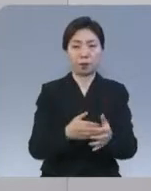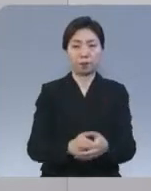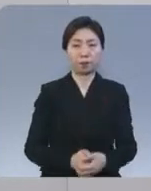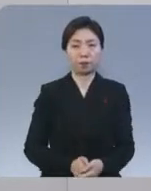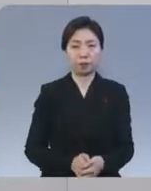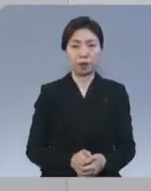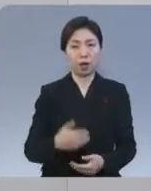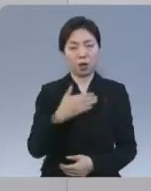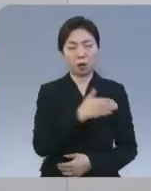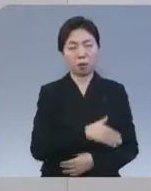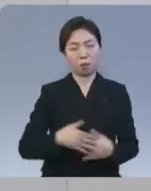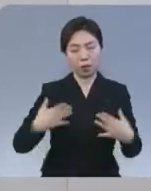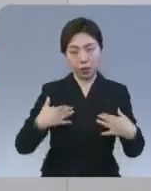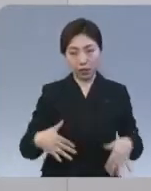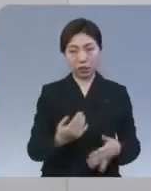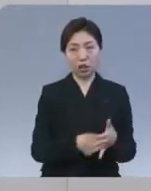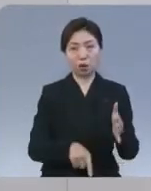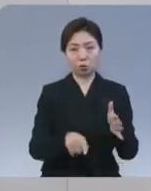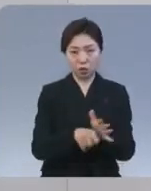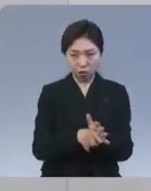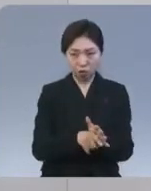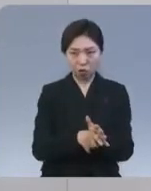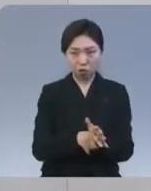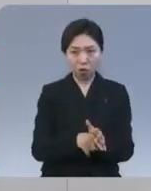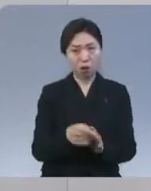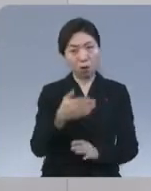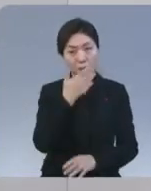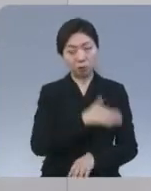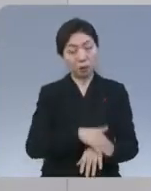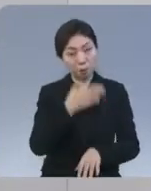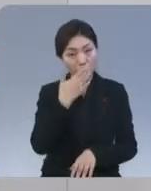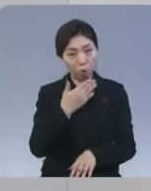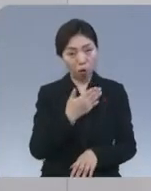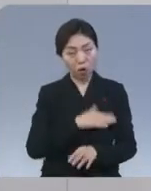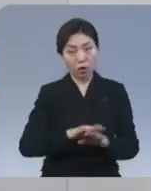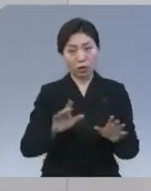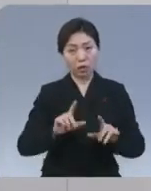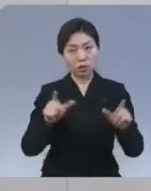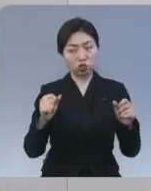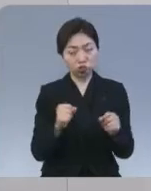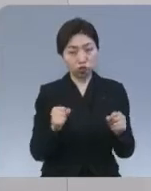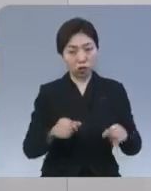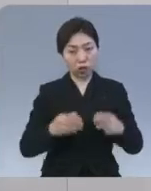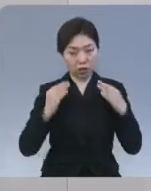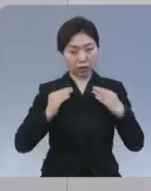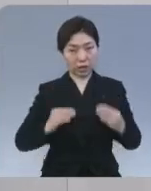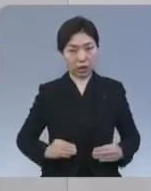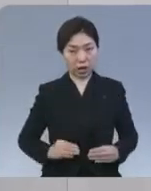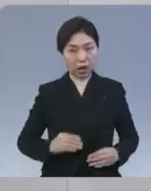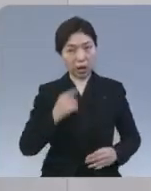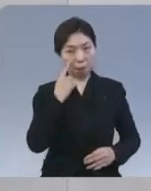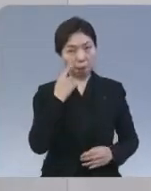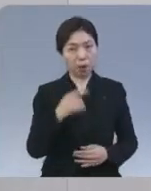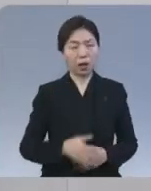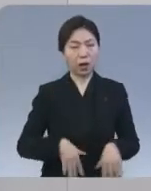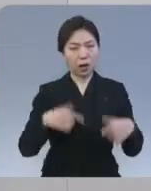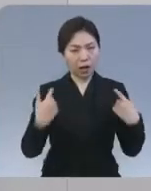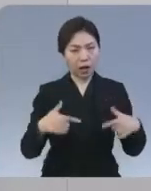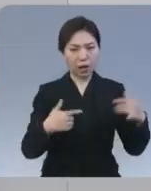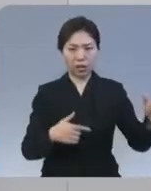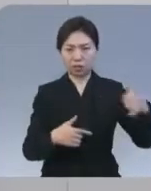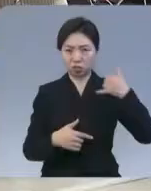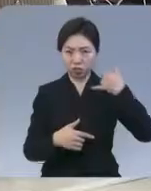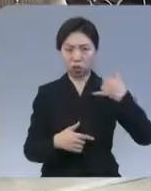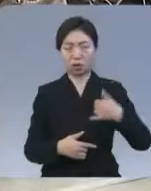из-за меня отметила ким ген хи обвинения в адрес его жены в последние недели в значительной степени способствовали